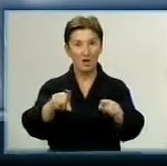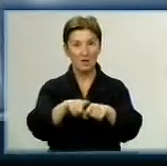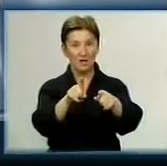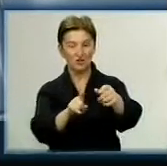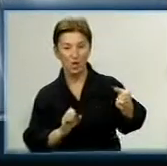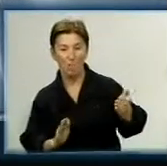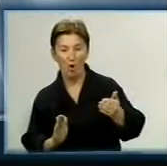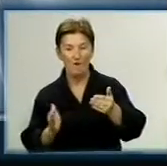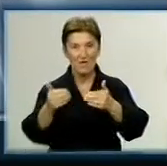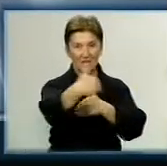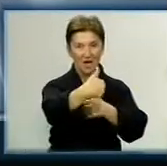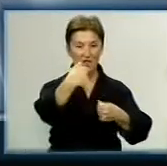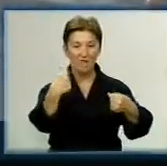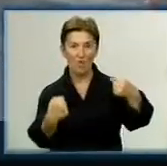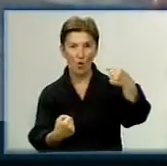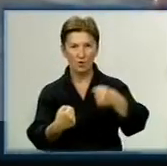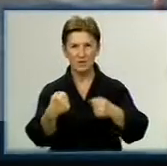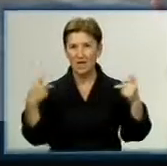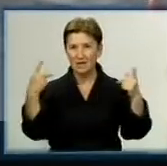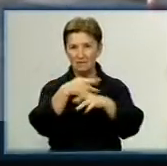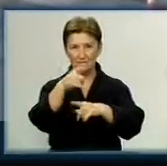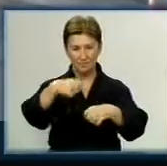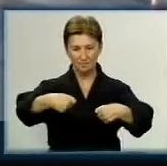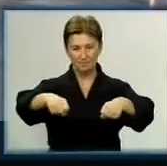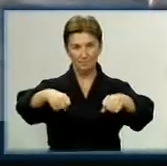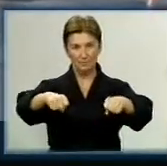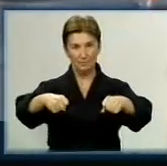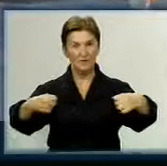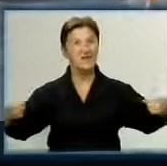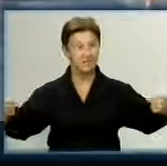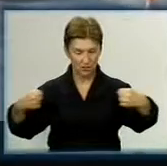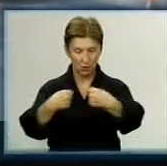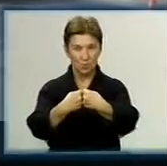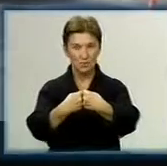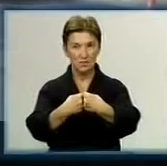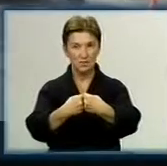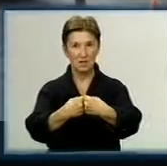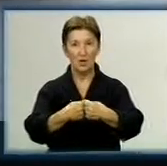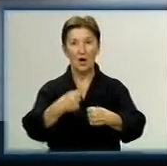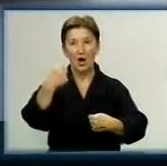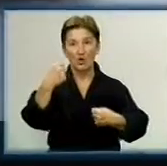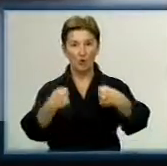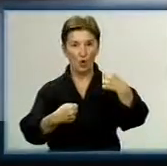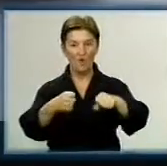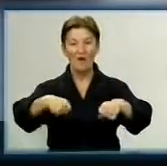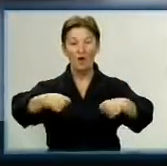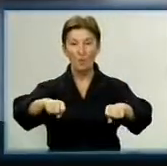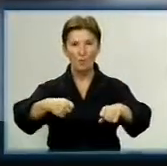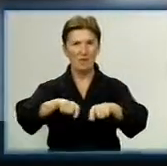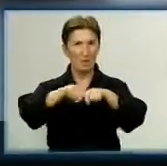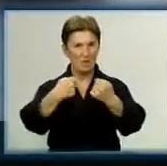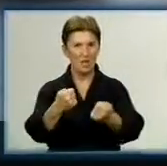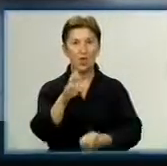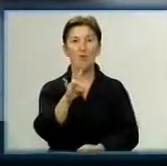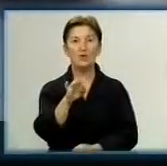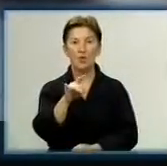легковика. Через небезпечний маневр скутеріста транспортні засоби зіткнулися. Внаслідок пригоди шофер мопеда отримав перелом ноги та